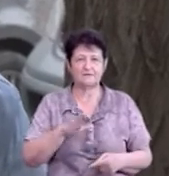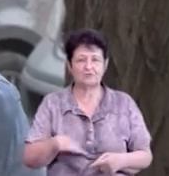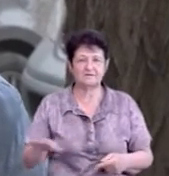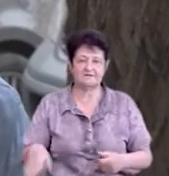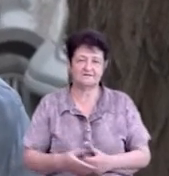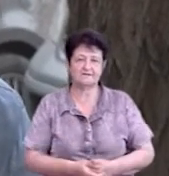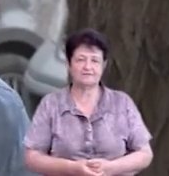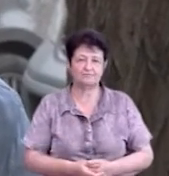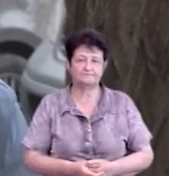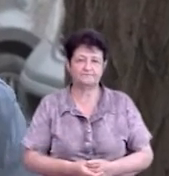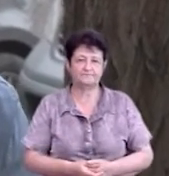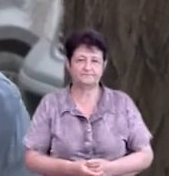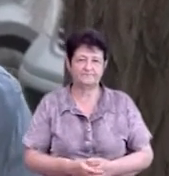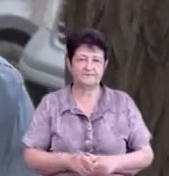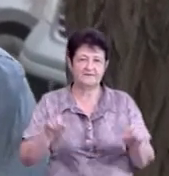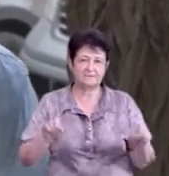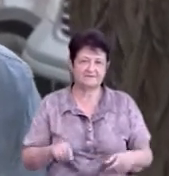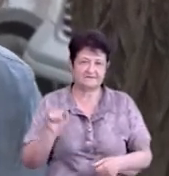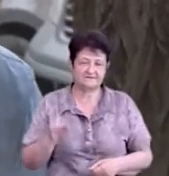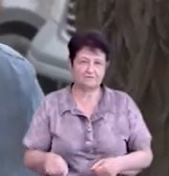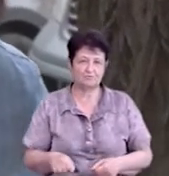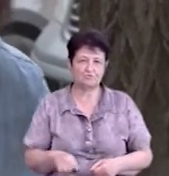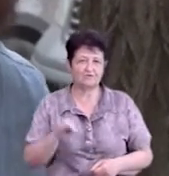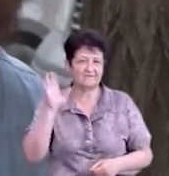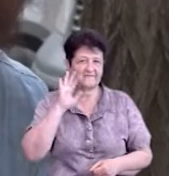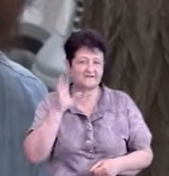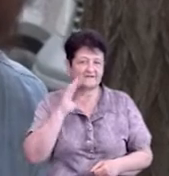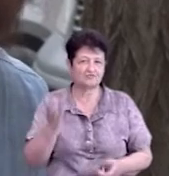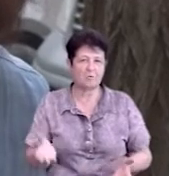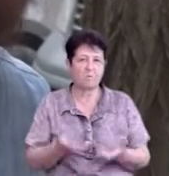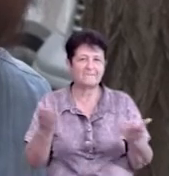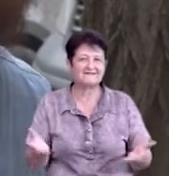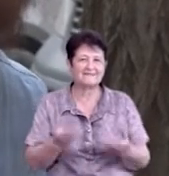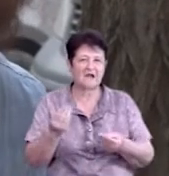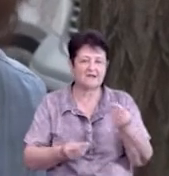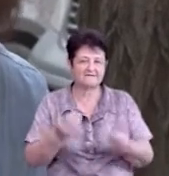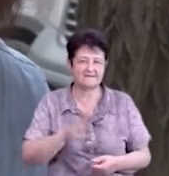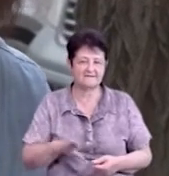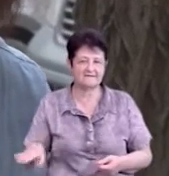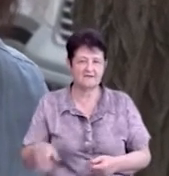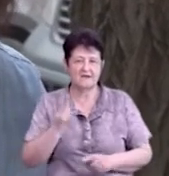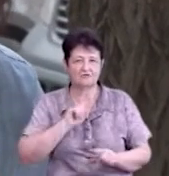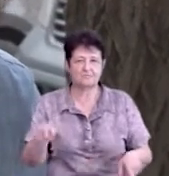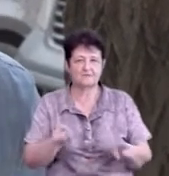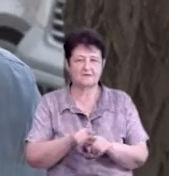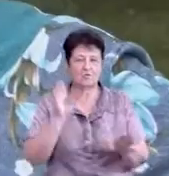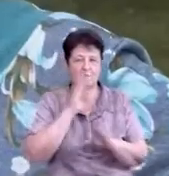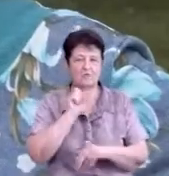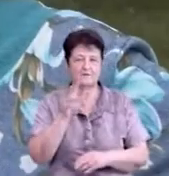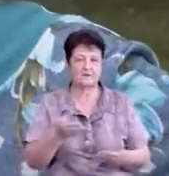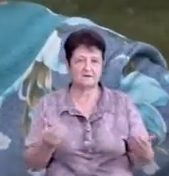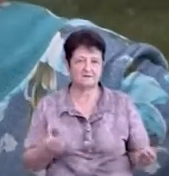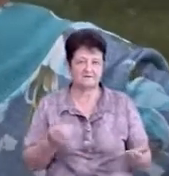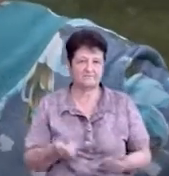детство, конечно. И посидеть можно, извините меня, и водичкой поплескаться детям. Особенно вот по такой погоде, как сейчас. А